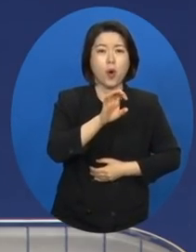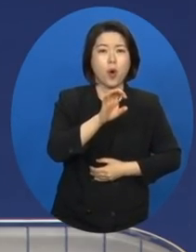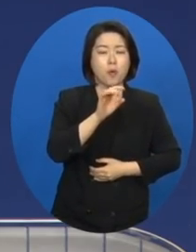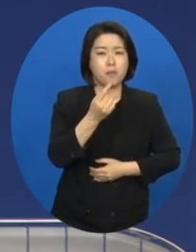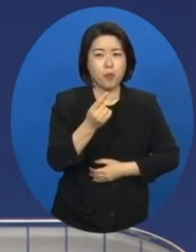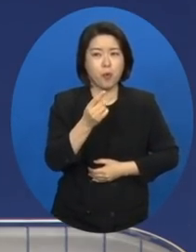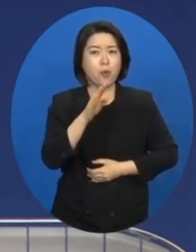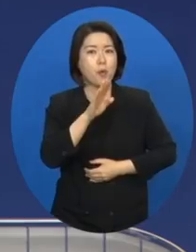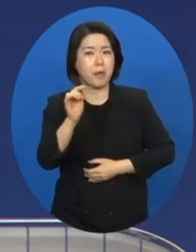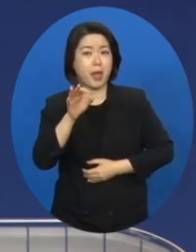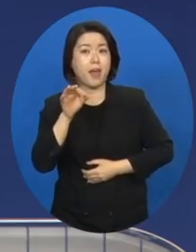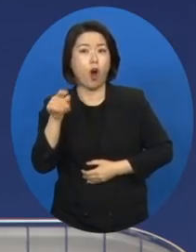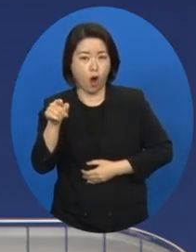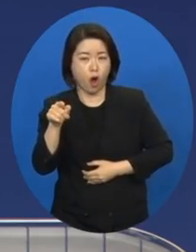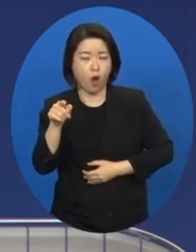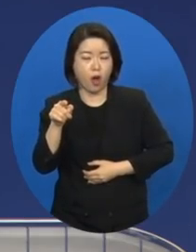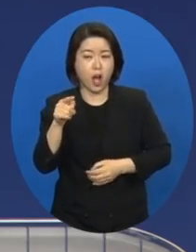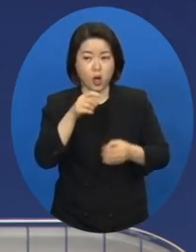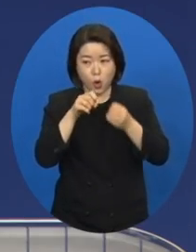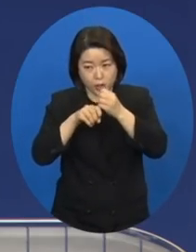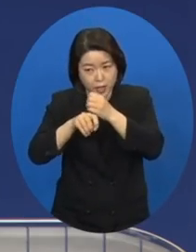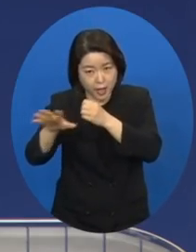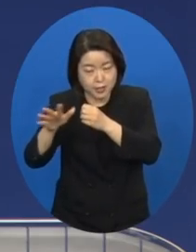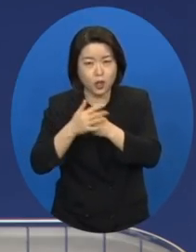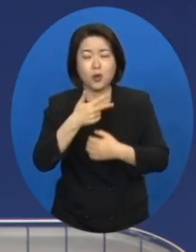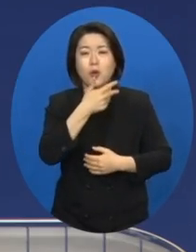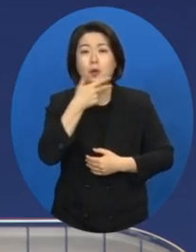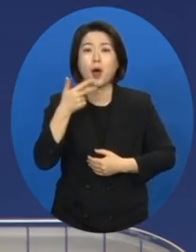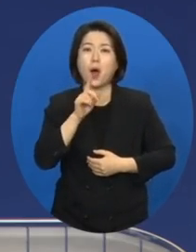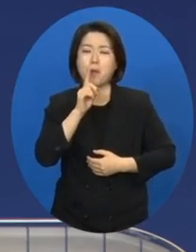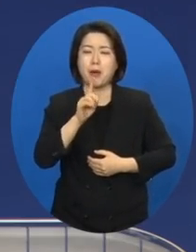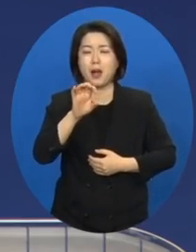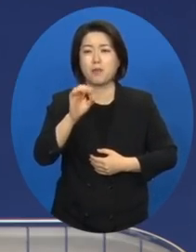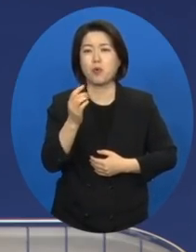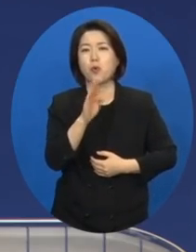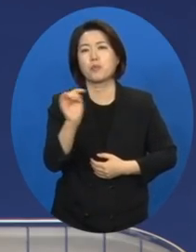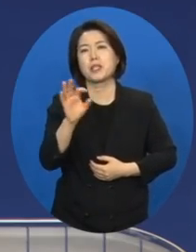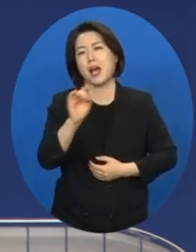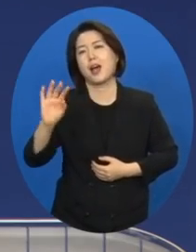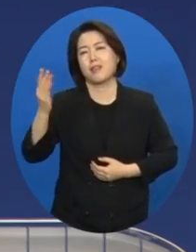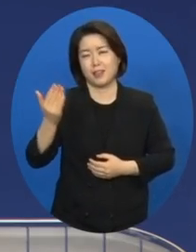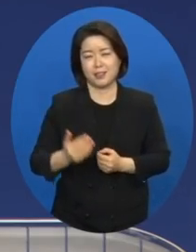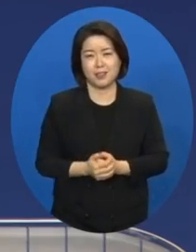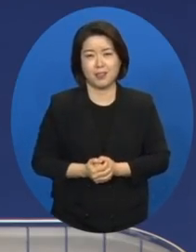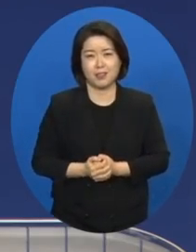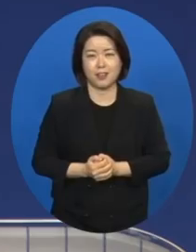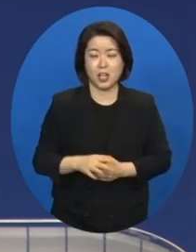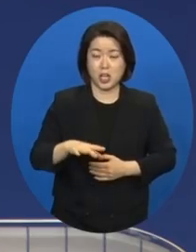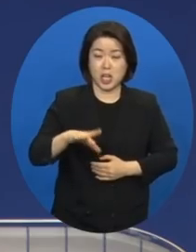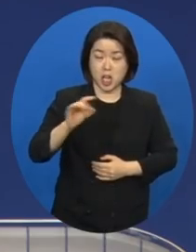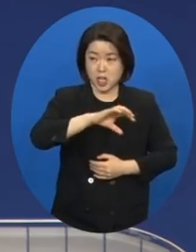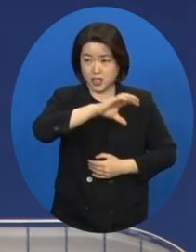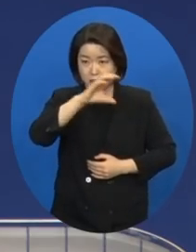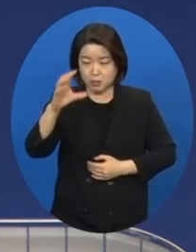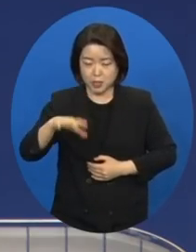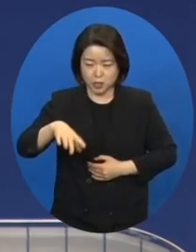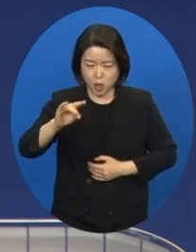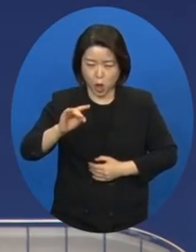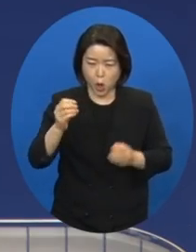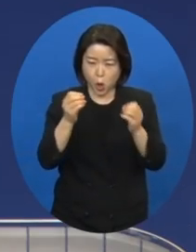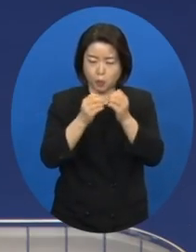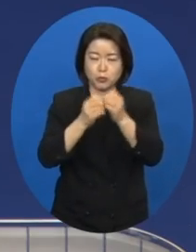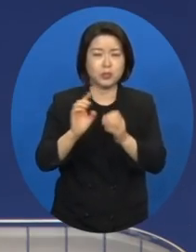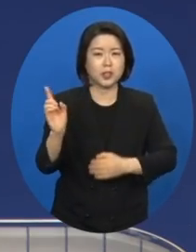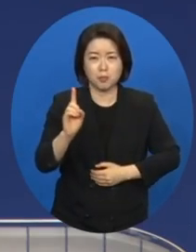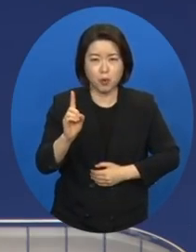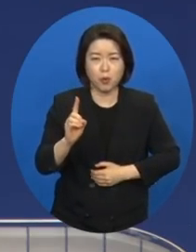하는 영어 단어가 파생된 것입니다. 크리스마스의 첫 번째 메시지가 무엇이냐라고 하면 여러분 무서워하지 말라는